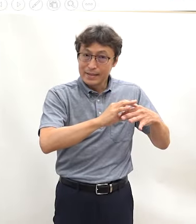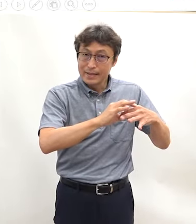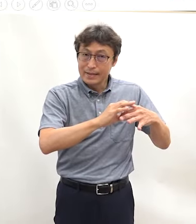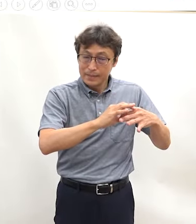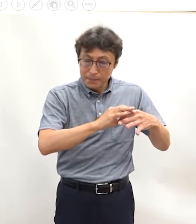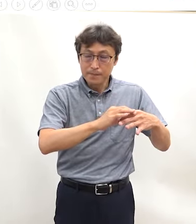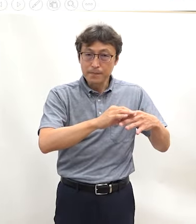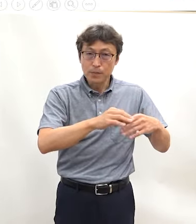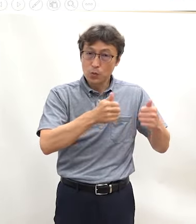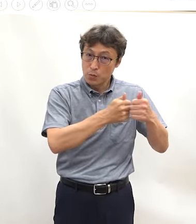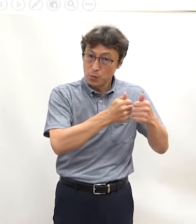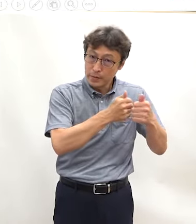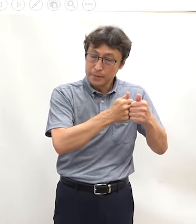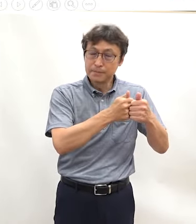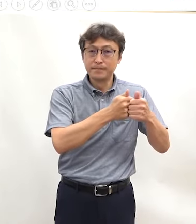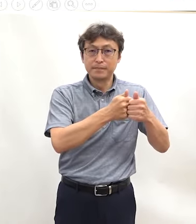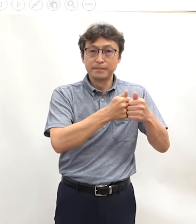り、